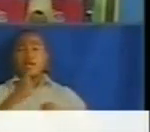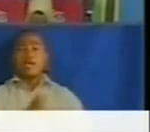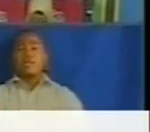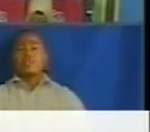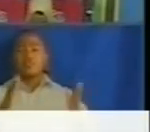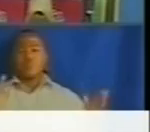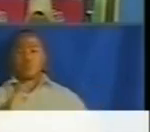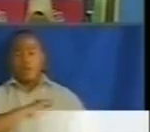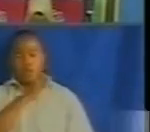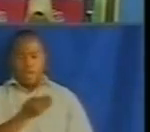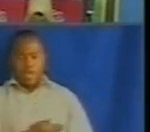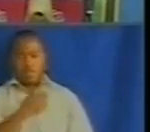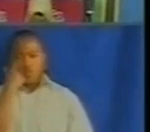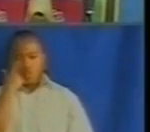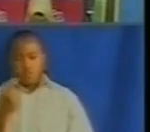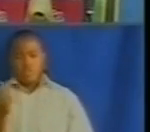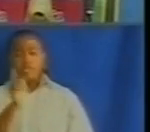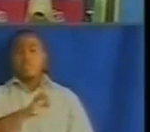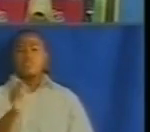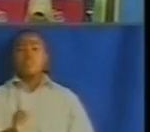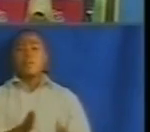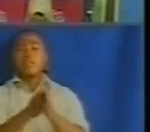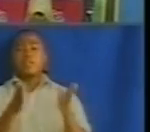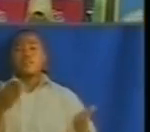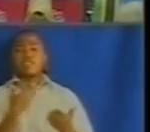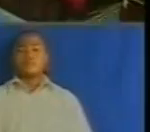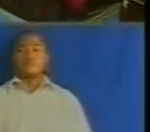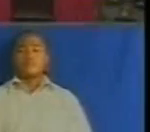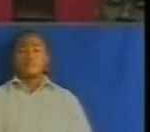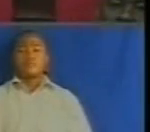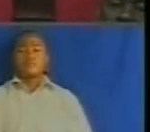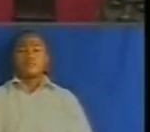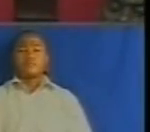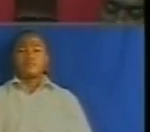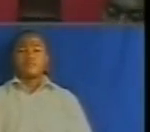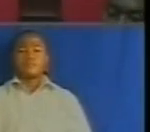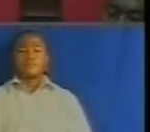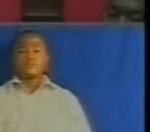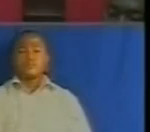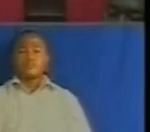wengine walikubali na wengine walikataa rasimu hiyo iliyopendekezwa.